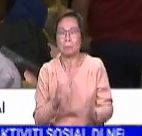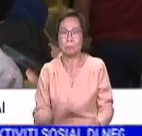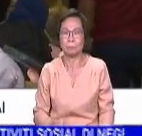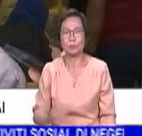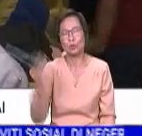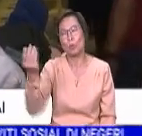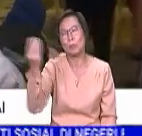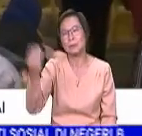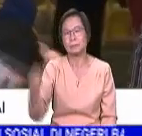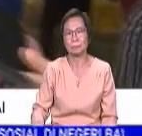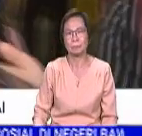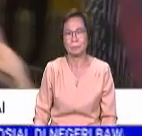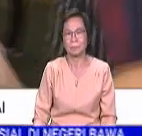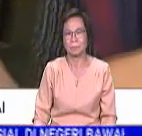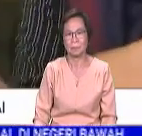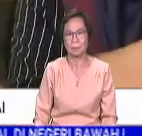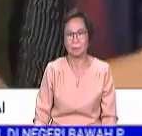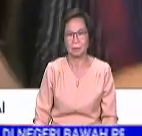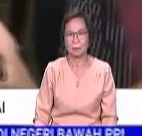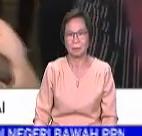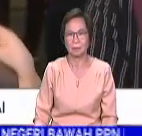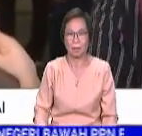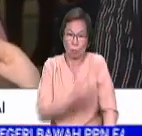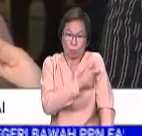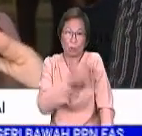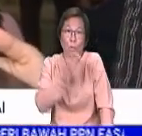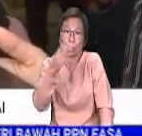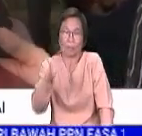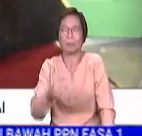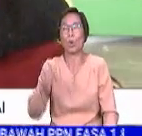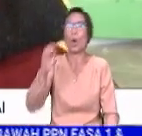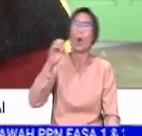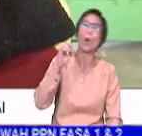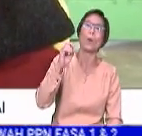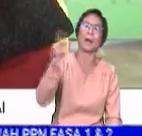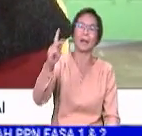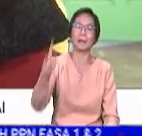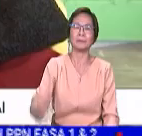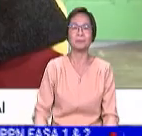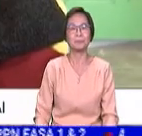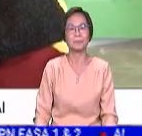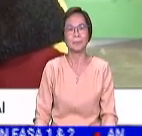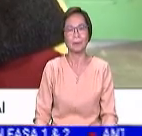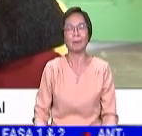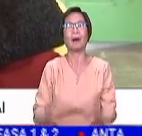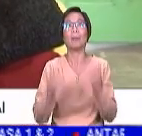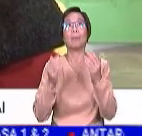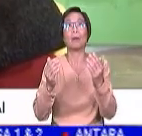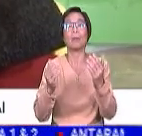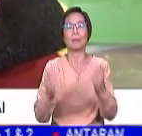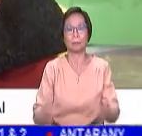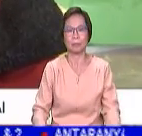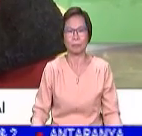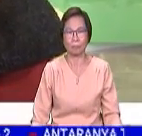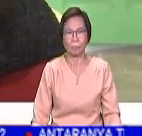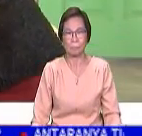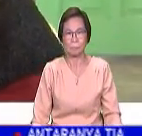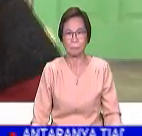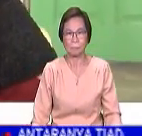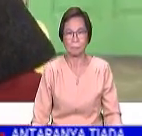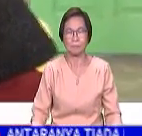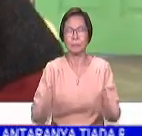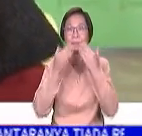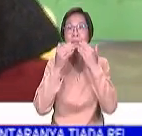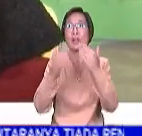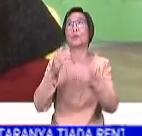normal ya macam biasa aja ya Alhamdulillah bersyukur kita kepada Allah